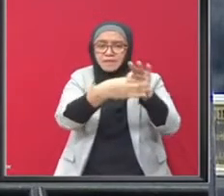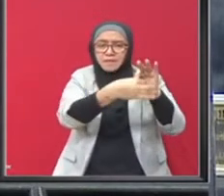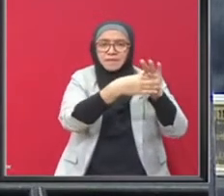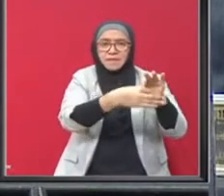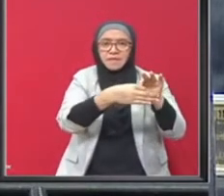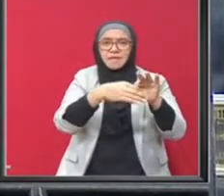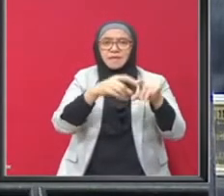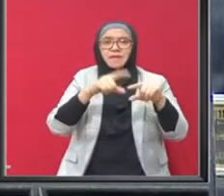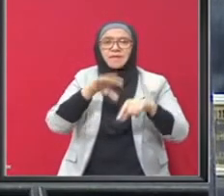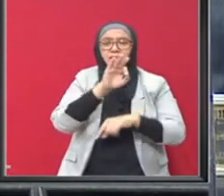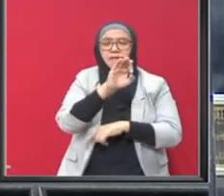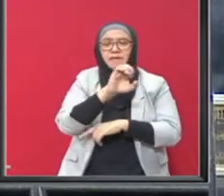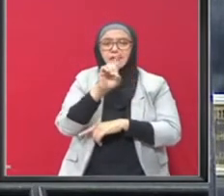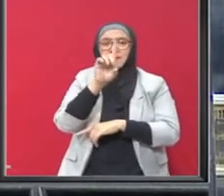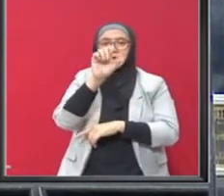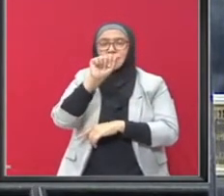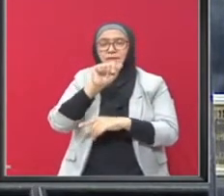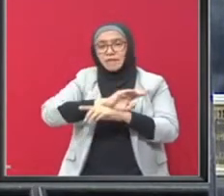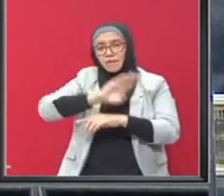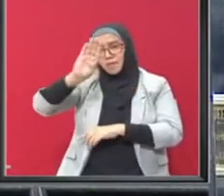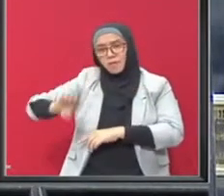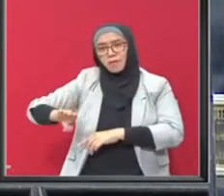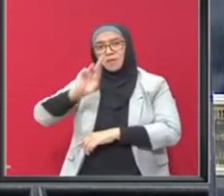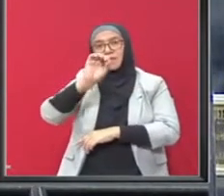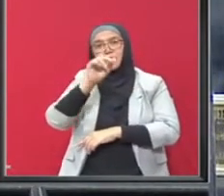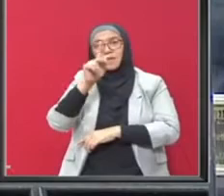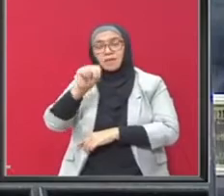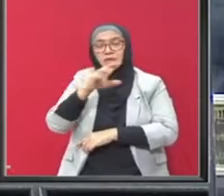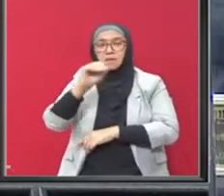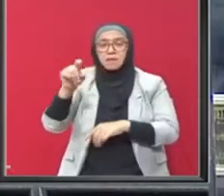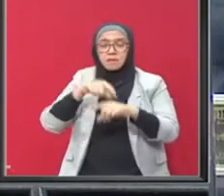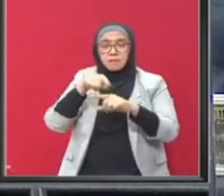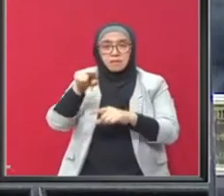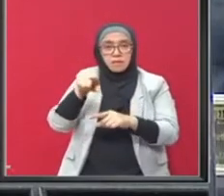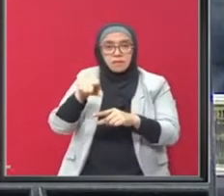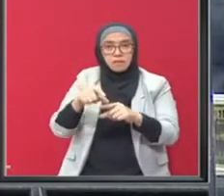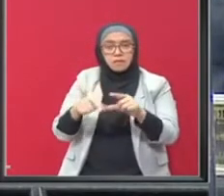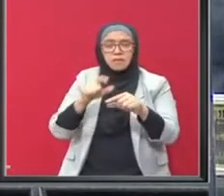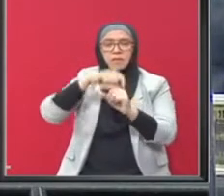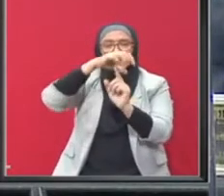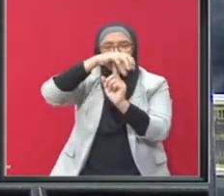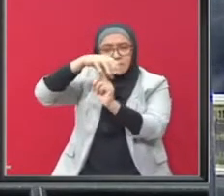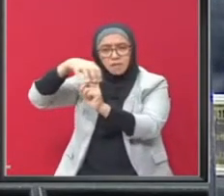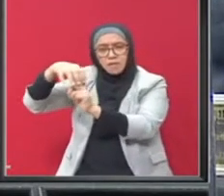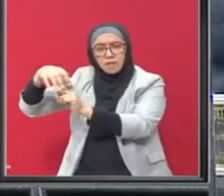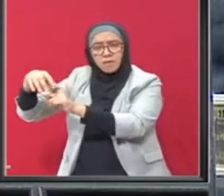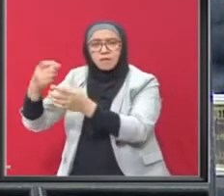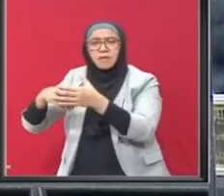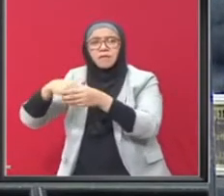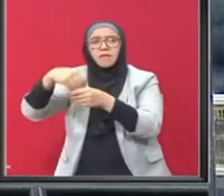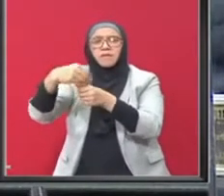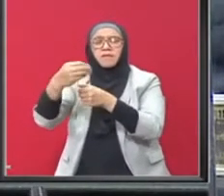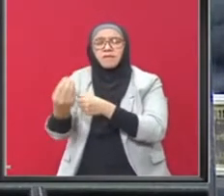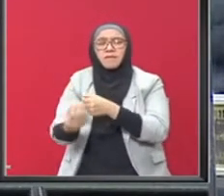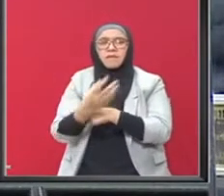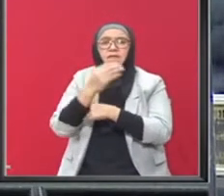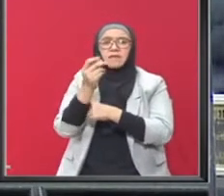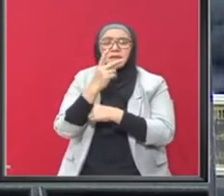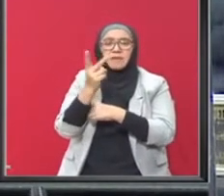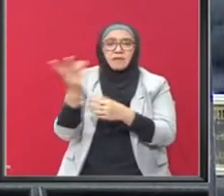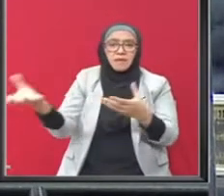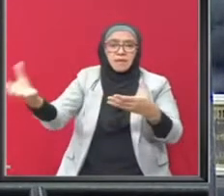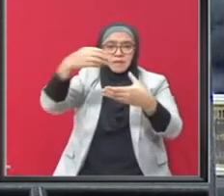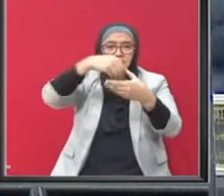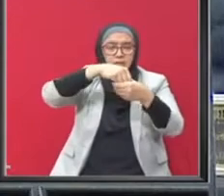bukhara Gan disitu cendawan sudah percintaan sudah pun mulai menggunakan hasil selain dapat mendapatkan semoga ada juga